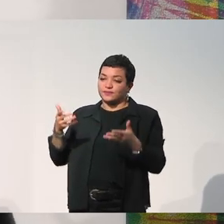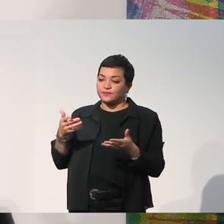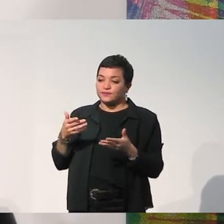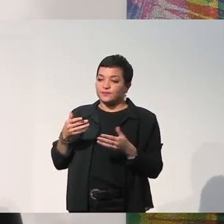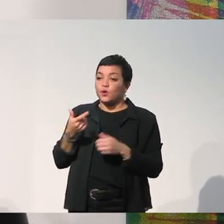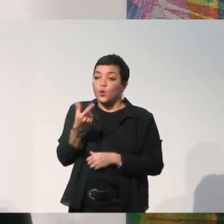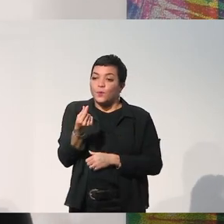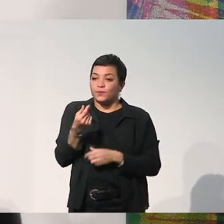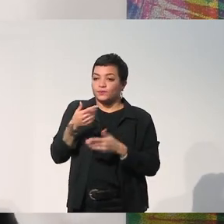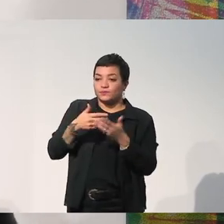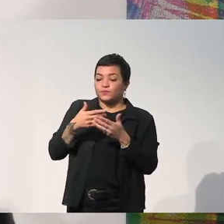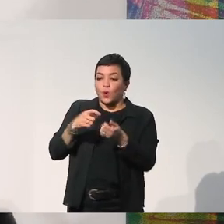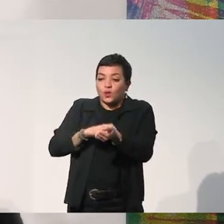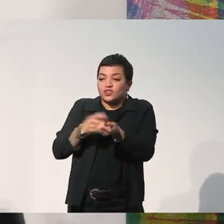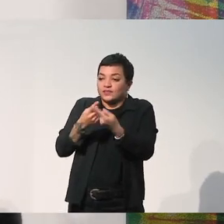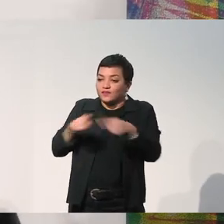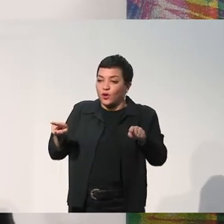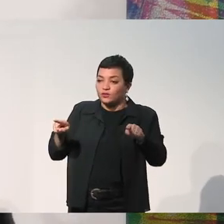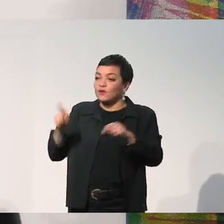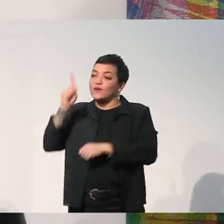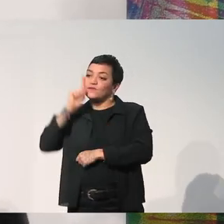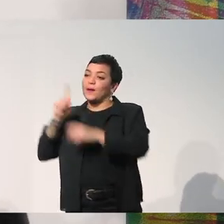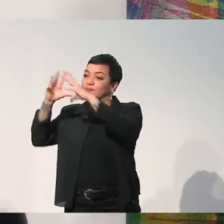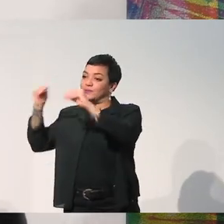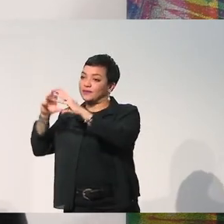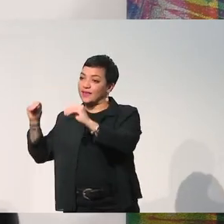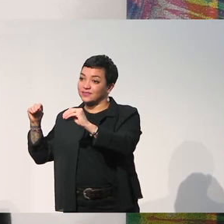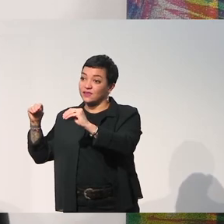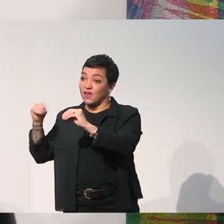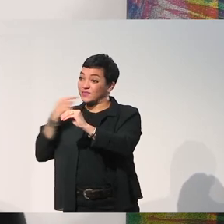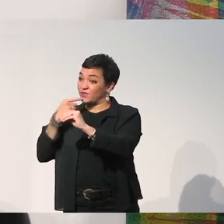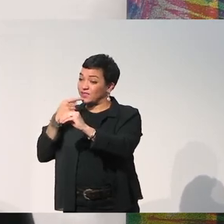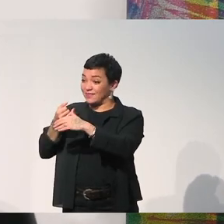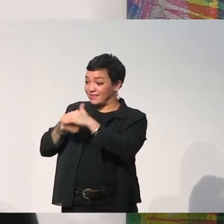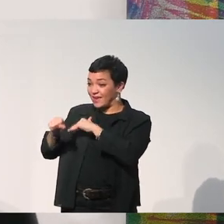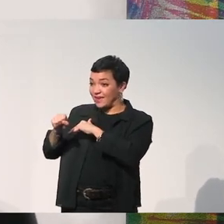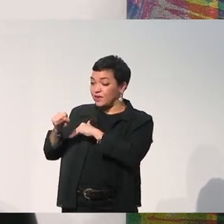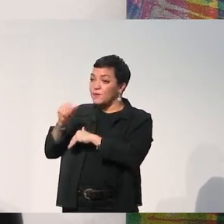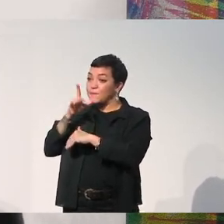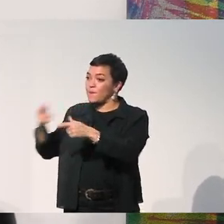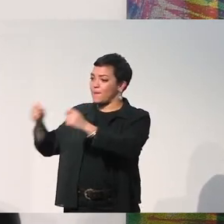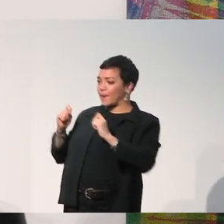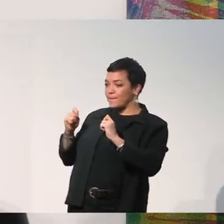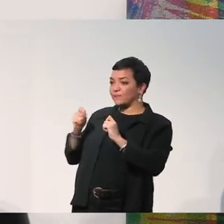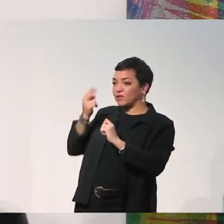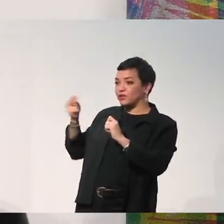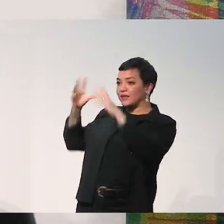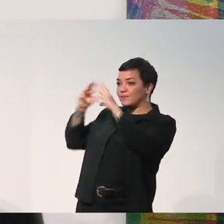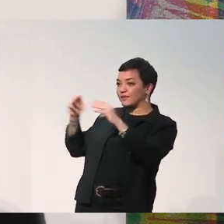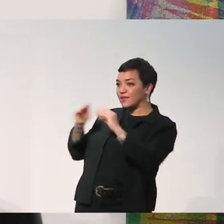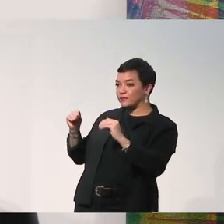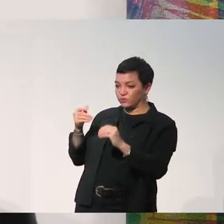un couple mixte avec une femme libanaise ne peut pas transmettre la nationalité, donc ça devient un problème politique. C'est pas une question de